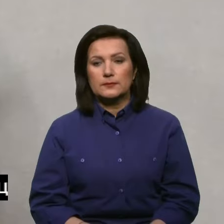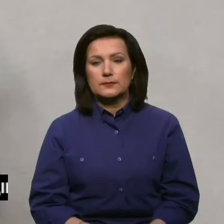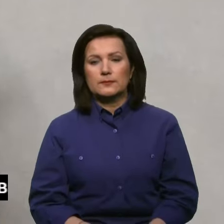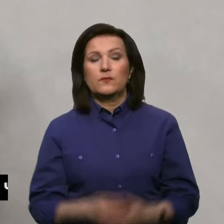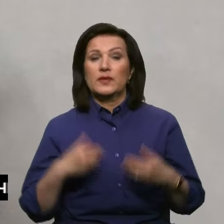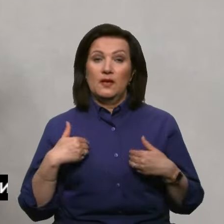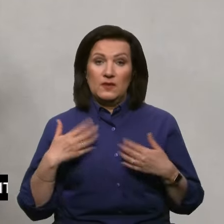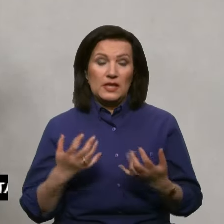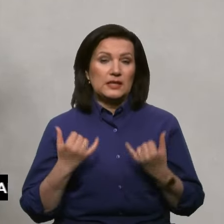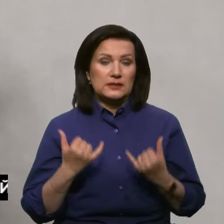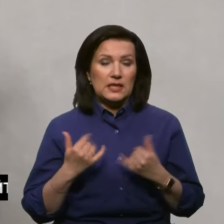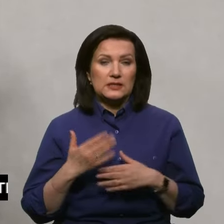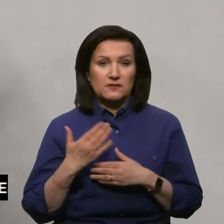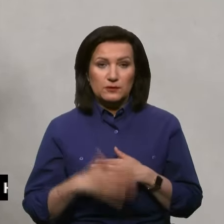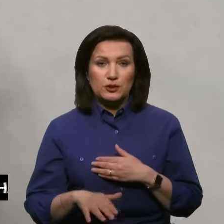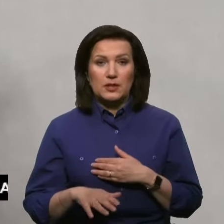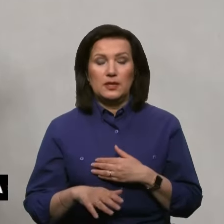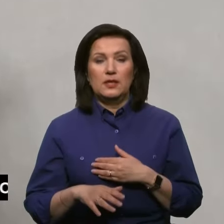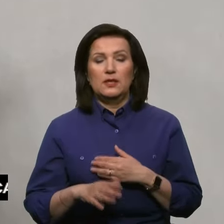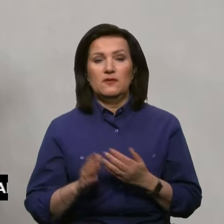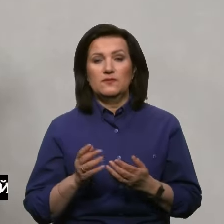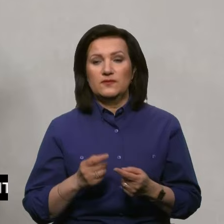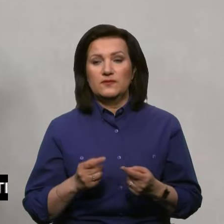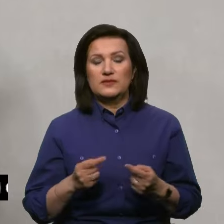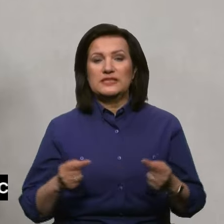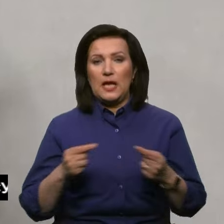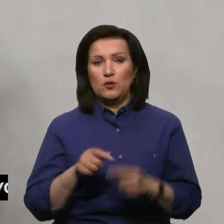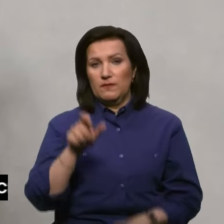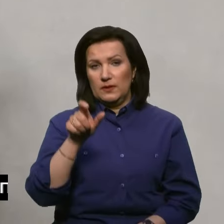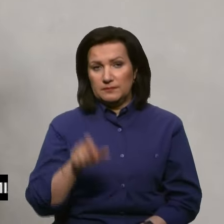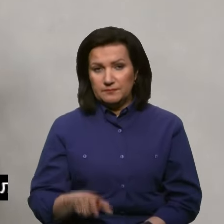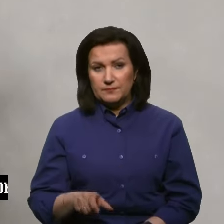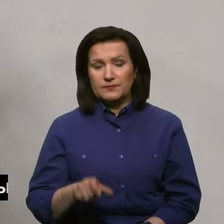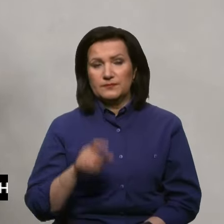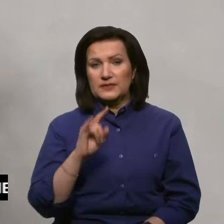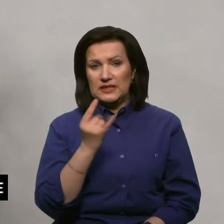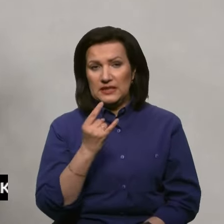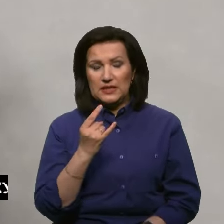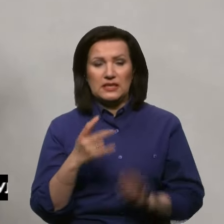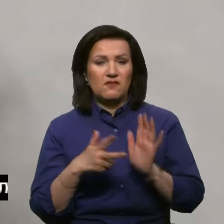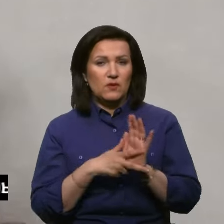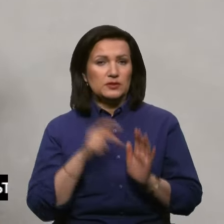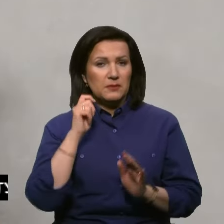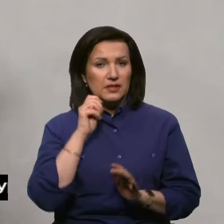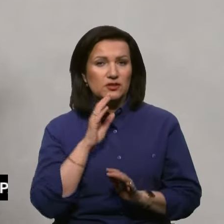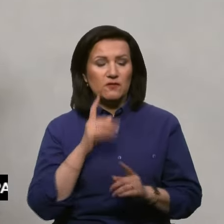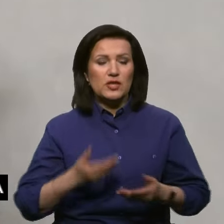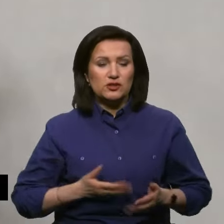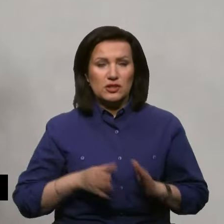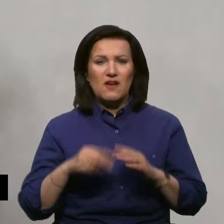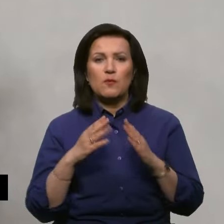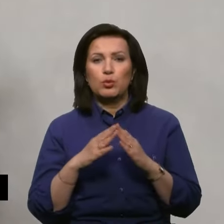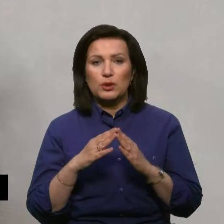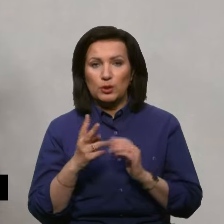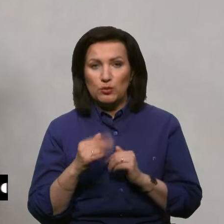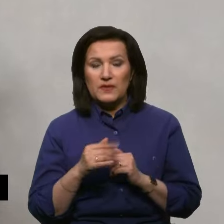Славу, вітаю. На зараз вже встановили особу загиблої дитини. Це 8-річна дівчинка. Вона жила у цьому